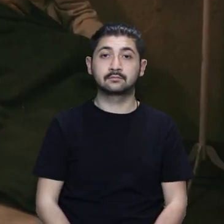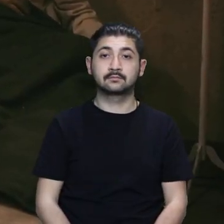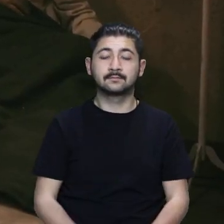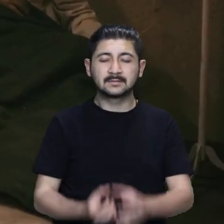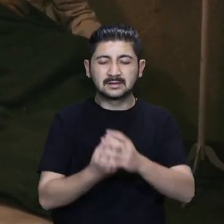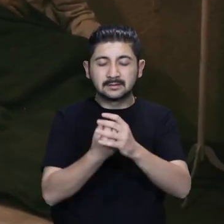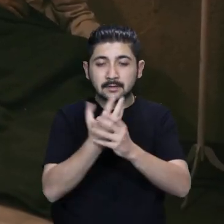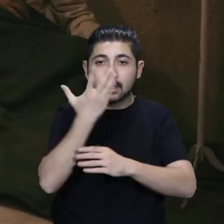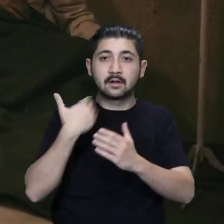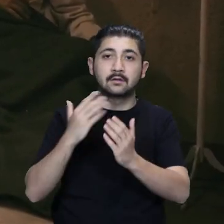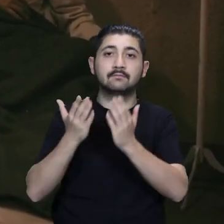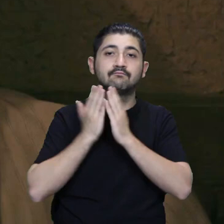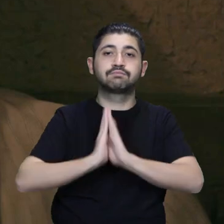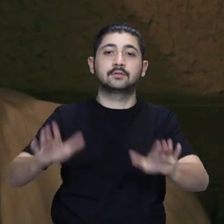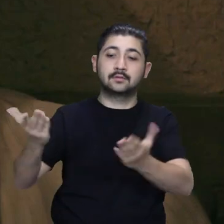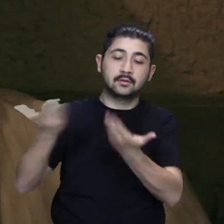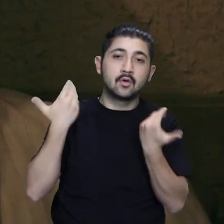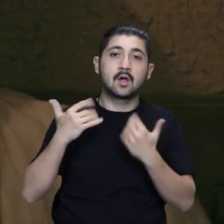Şafak vakti baskın yedik.